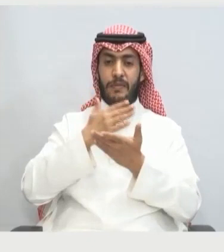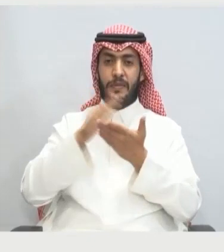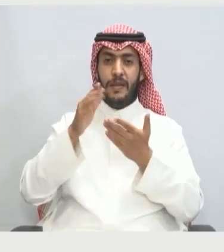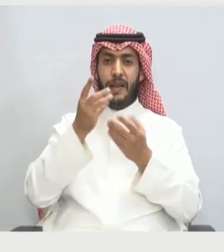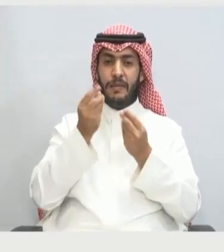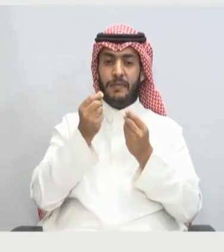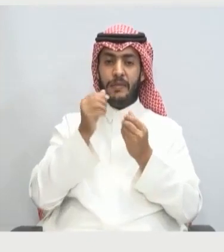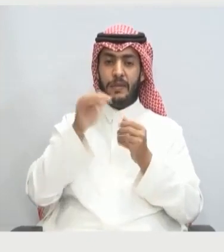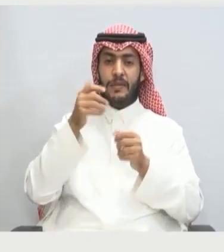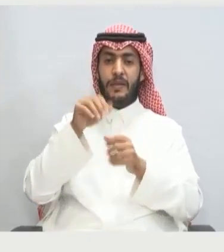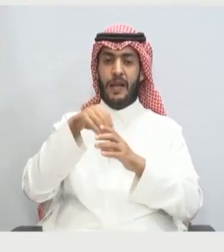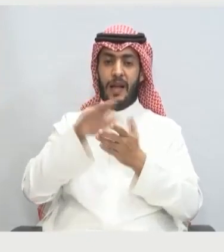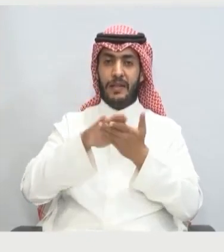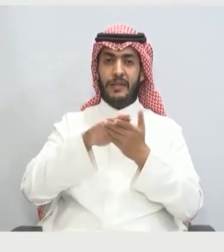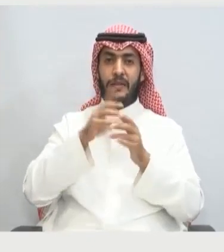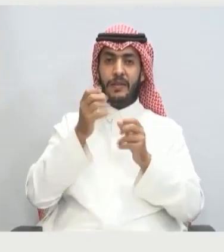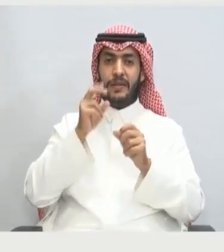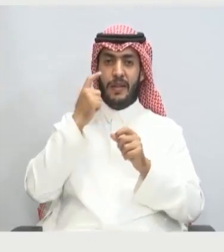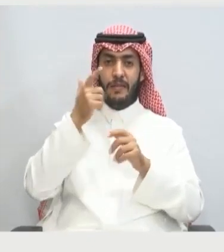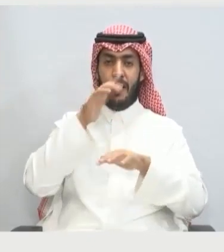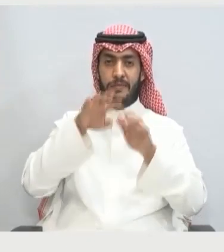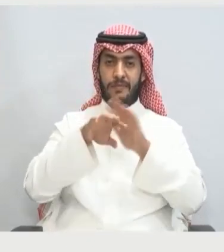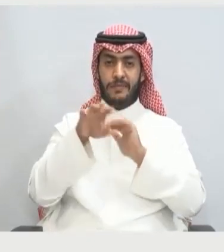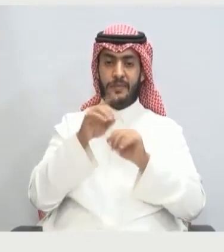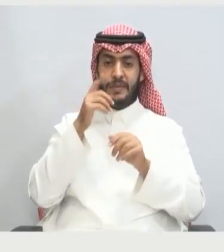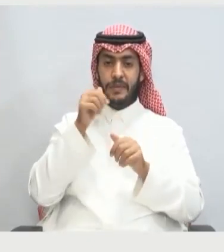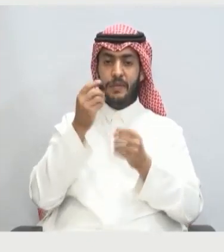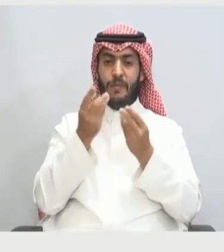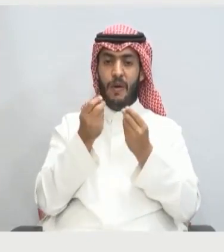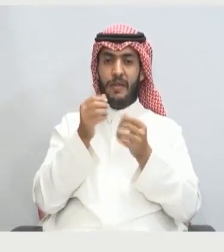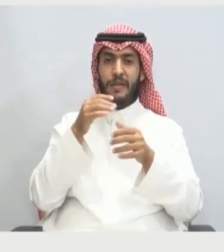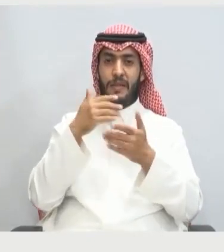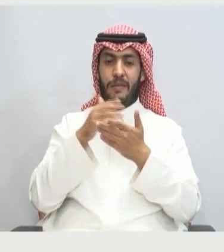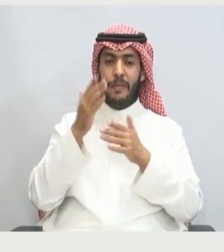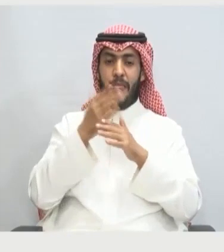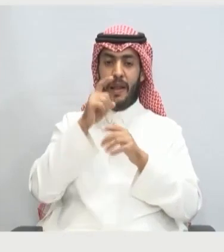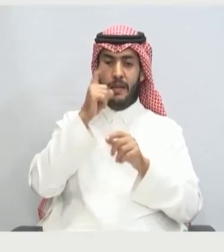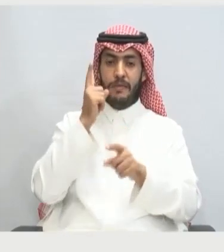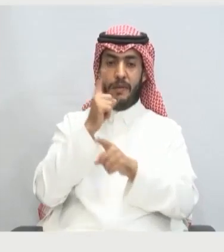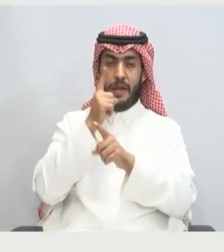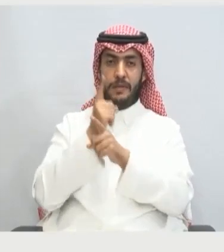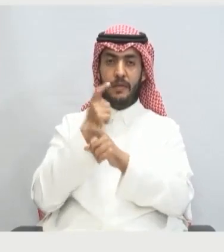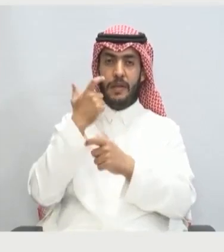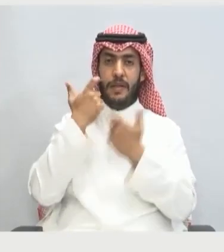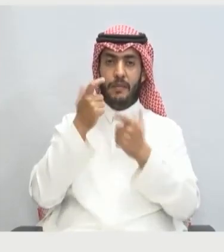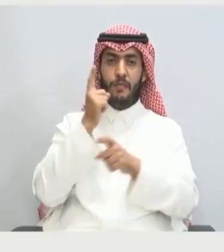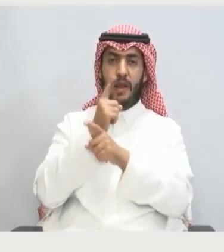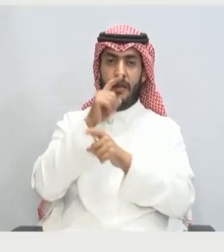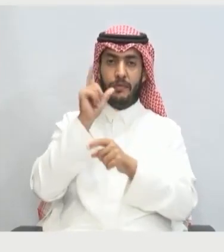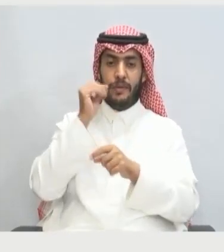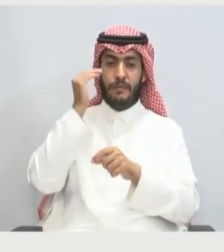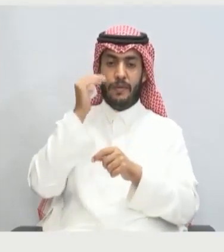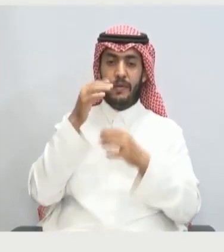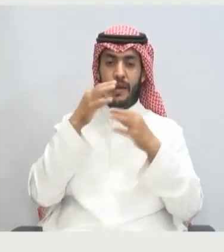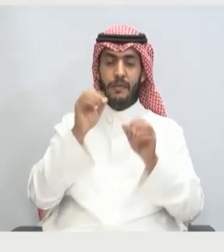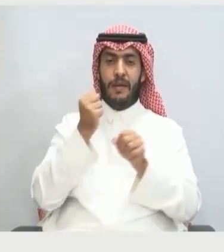الاحماض وتغسلها وتنتبه ليديك جيدا وتخلص من المواد الاخرى بتوجيهات طبعا المعلم ثم تعيد كل